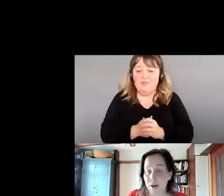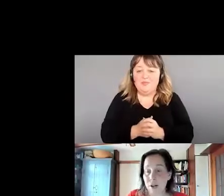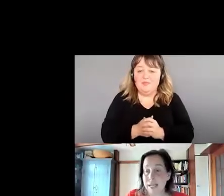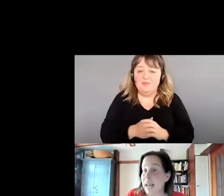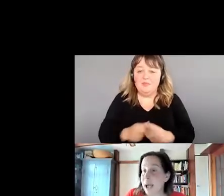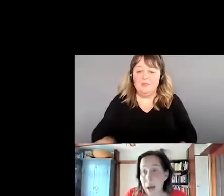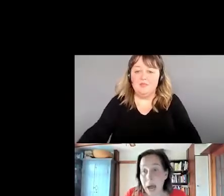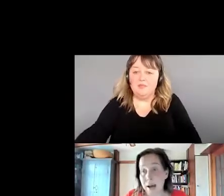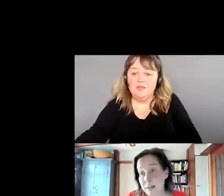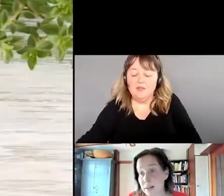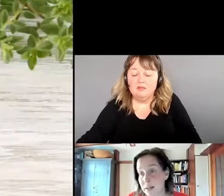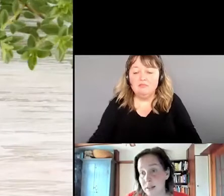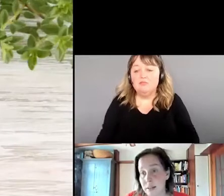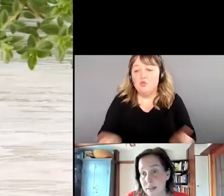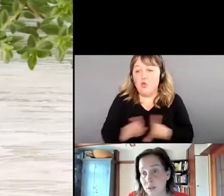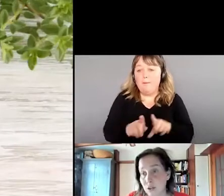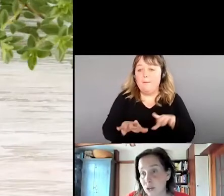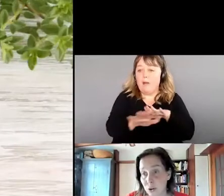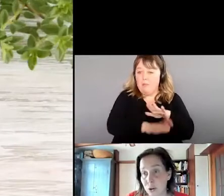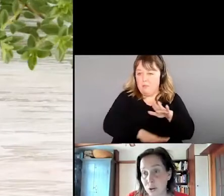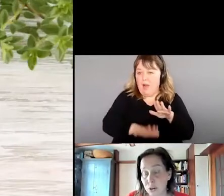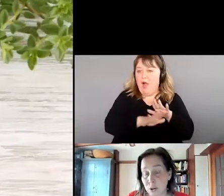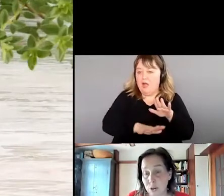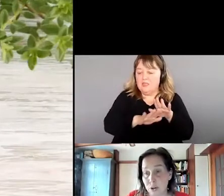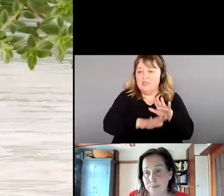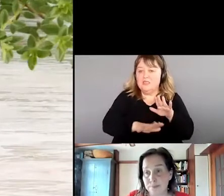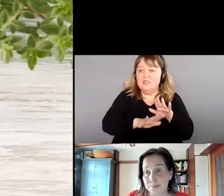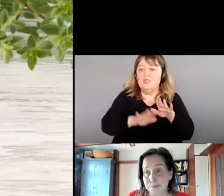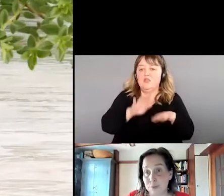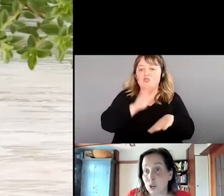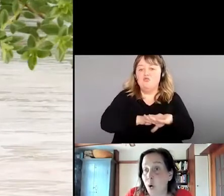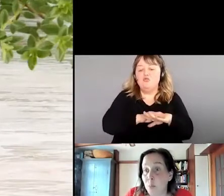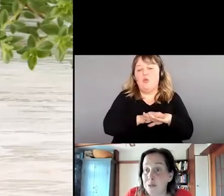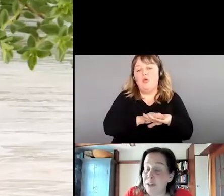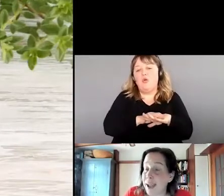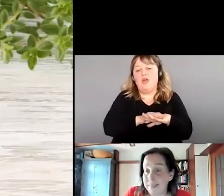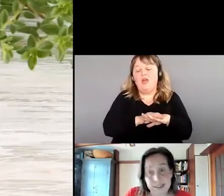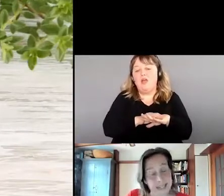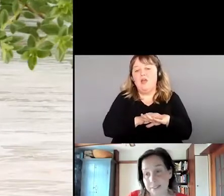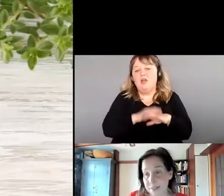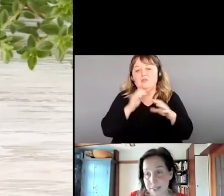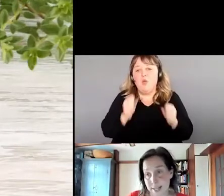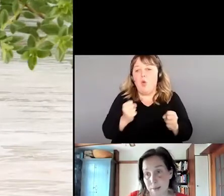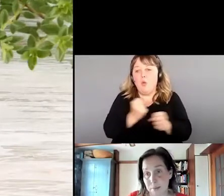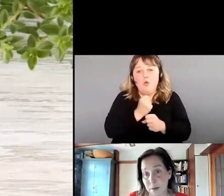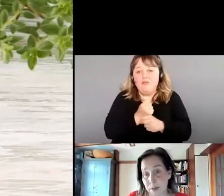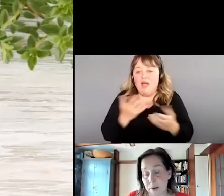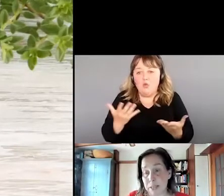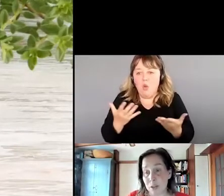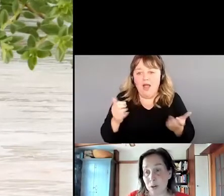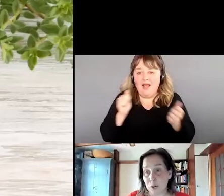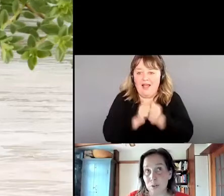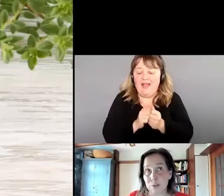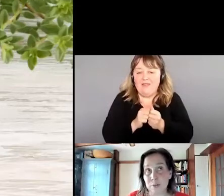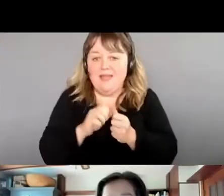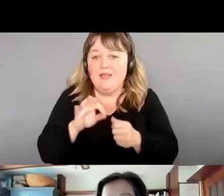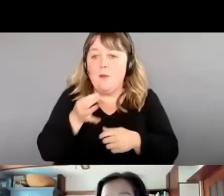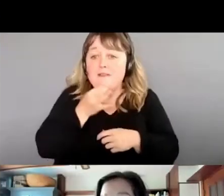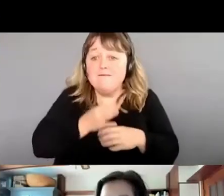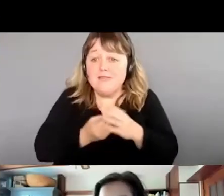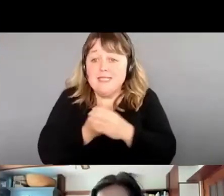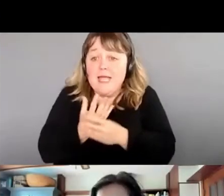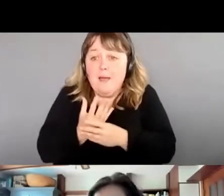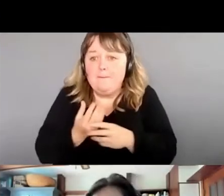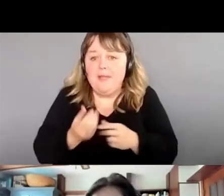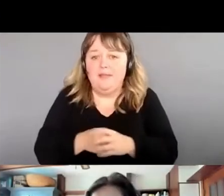la base de ce qu'on peut faire avec les fines herbes. Parce que vous